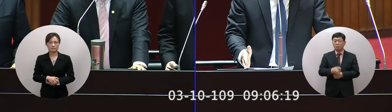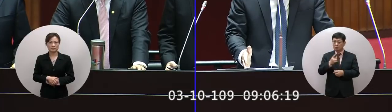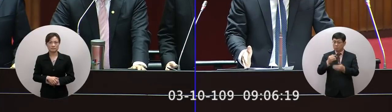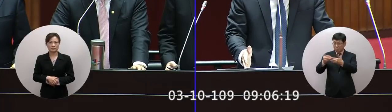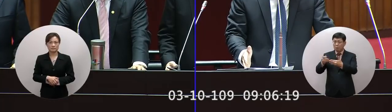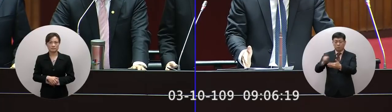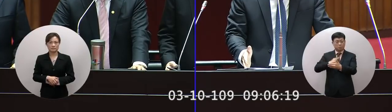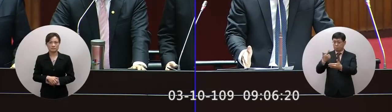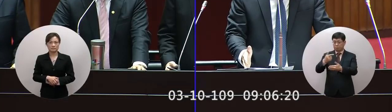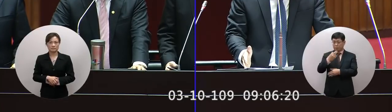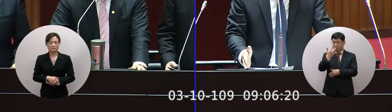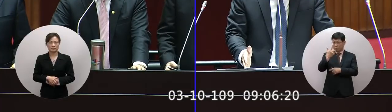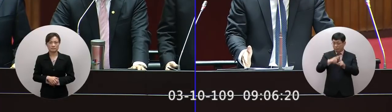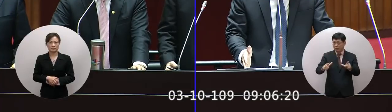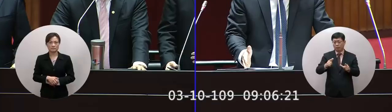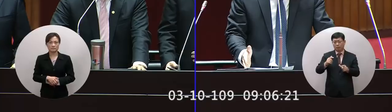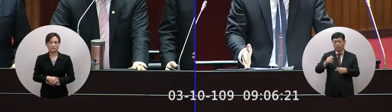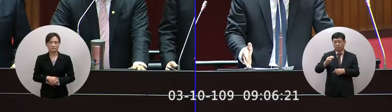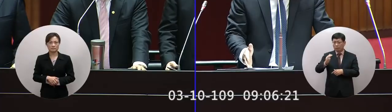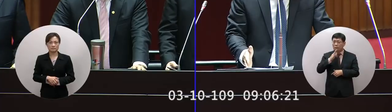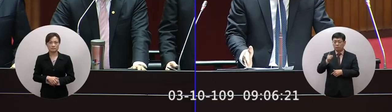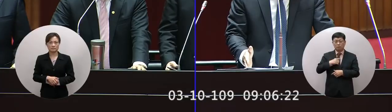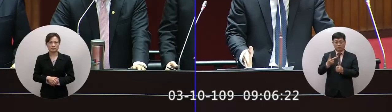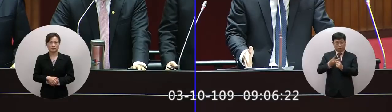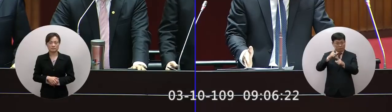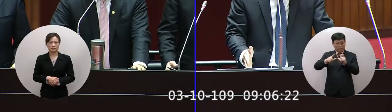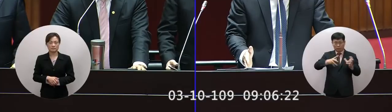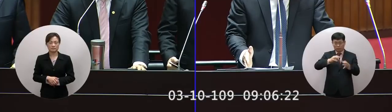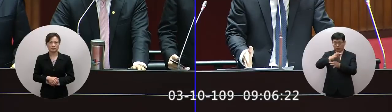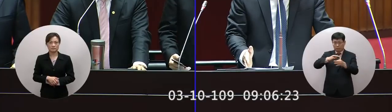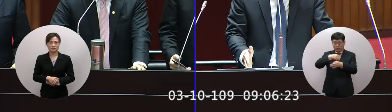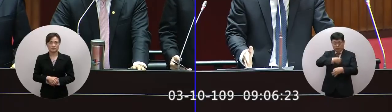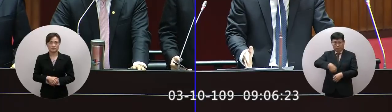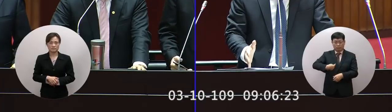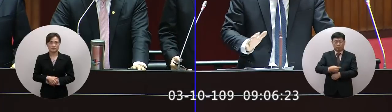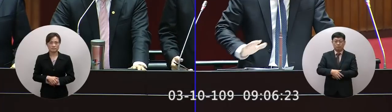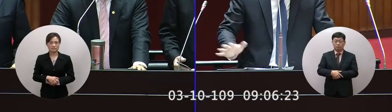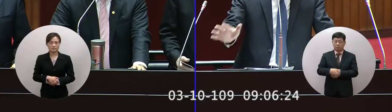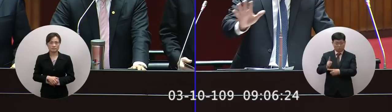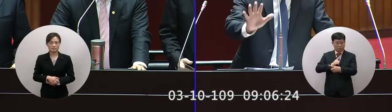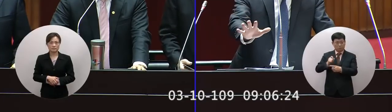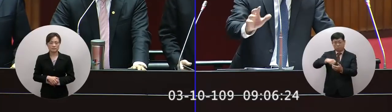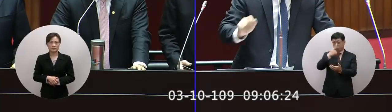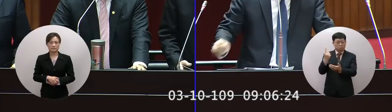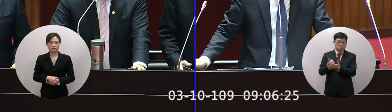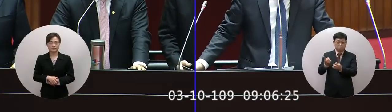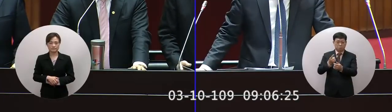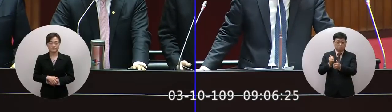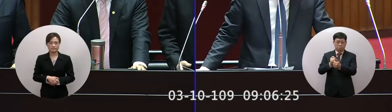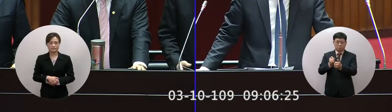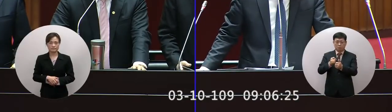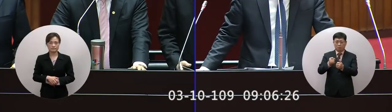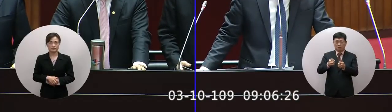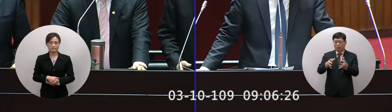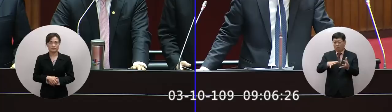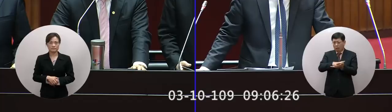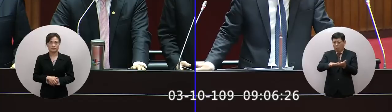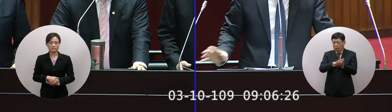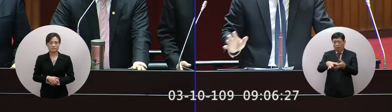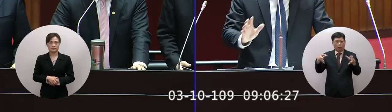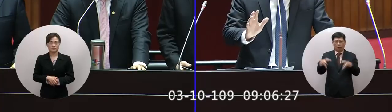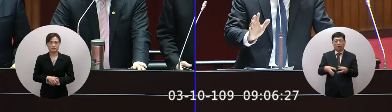中国大陆虽然不是七大工业国，但是第二大世界的经济体，他们全部都搅在这里